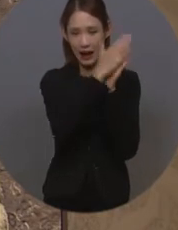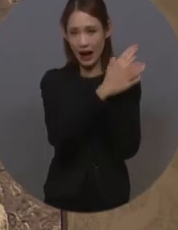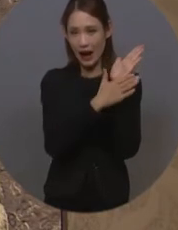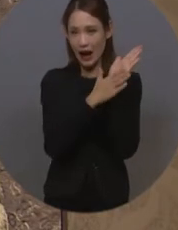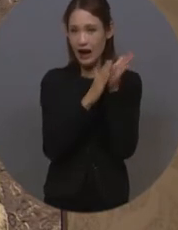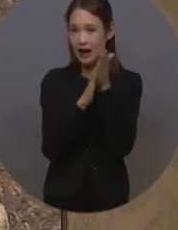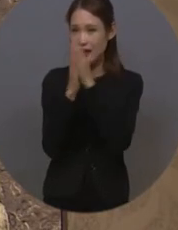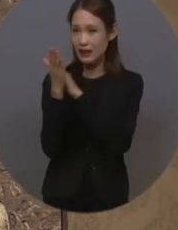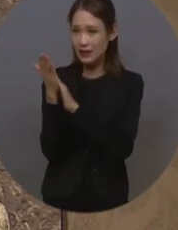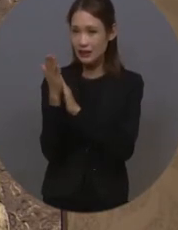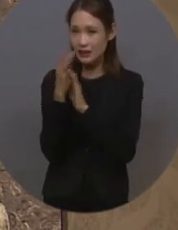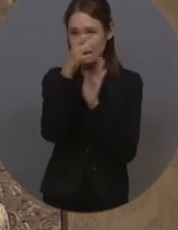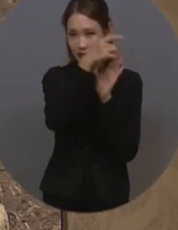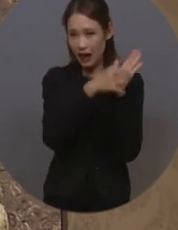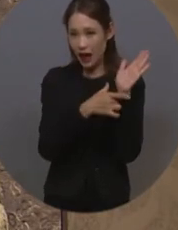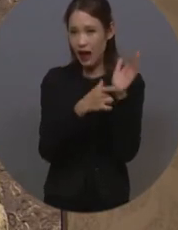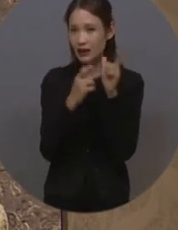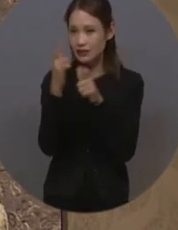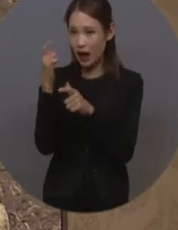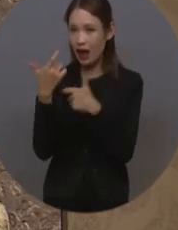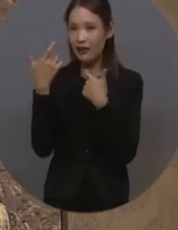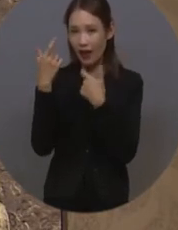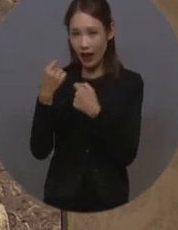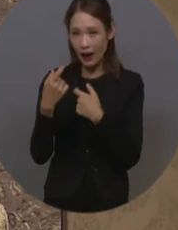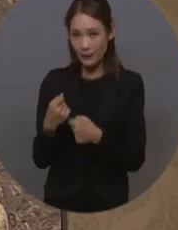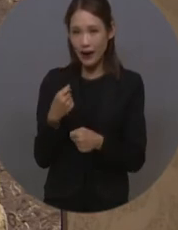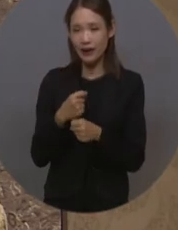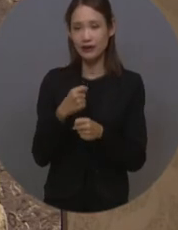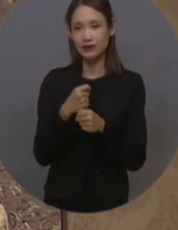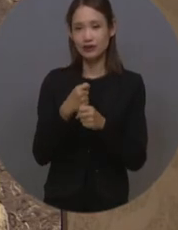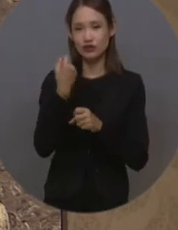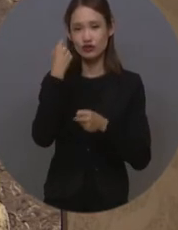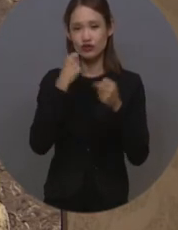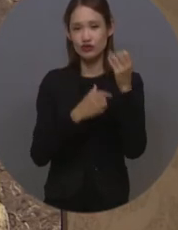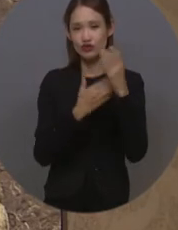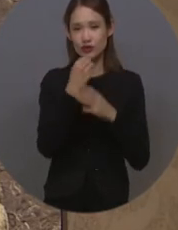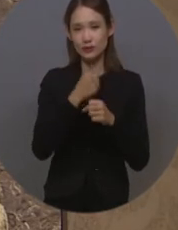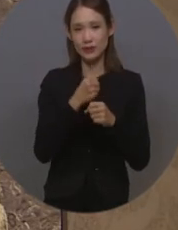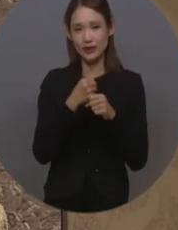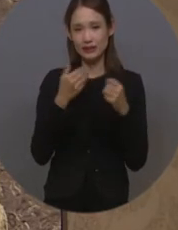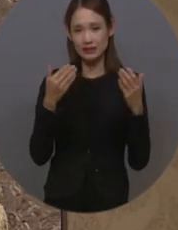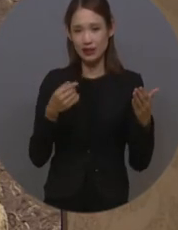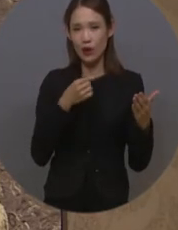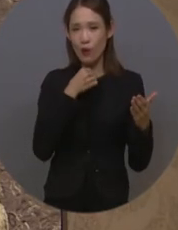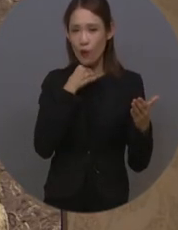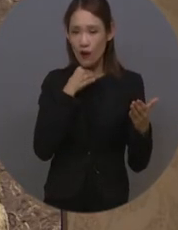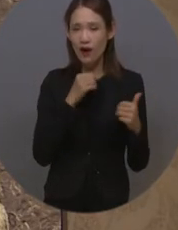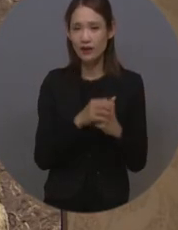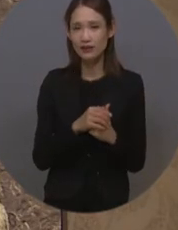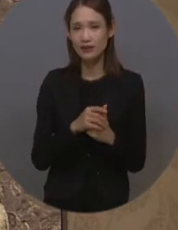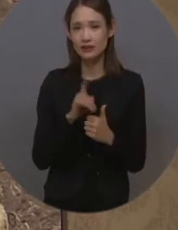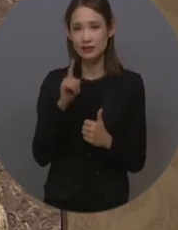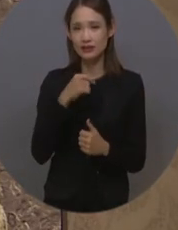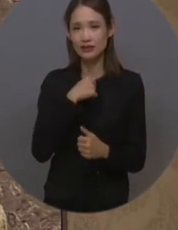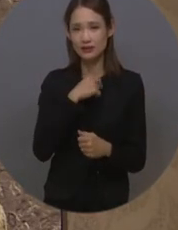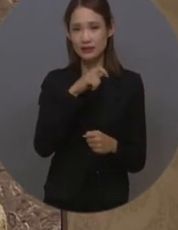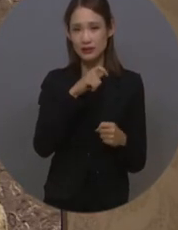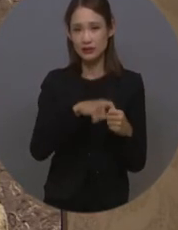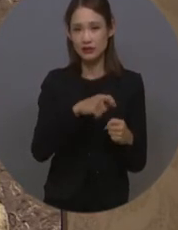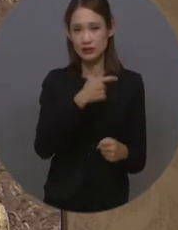그 발에 맞는 구두를 만들어드리자. 우와. 이게 이제 저희가 갖고 있었던